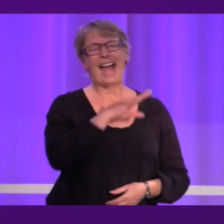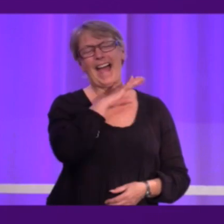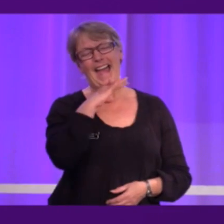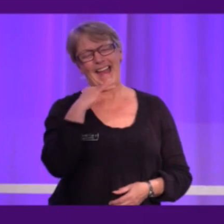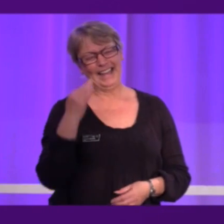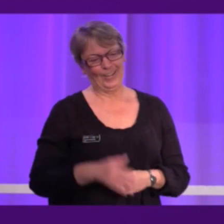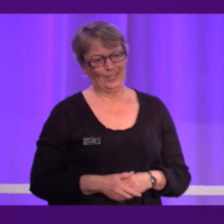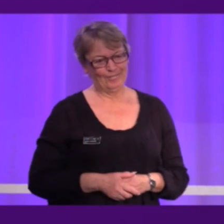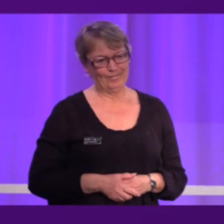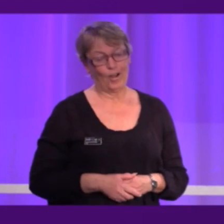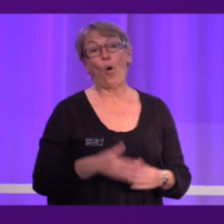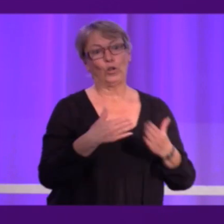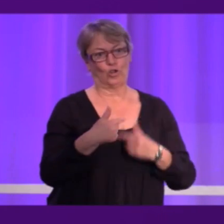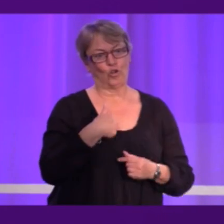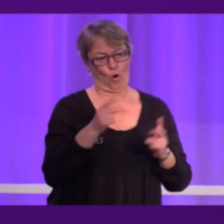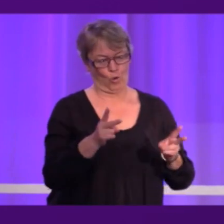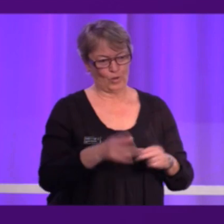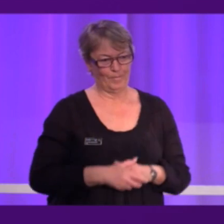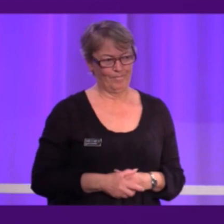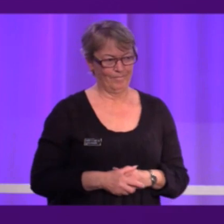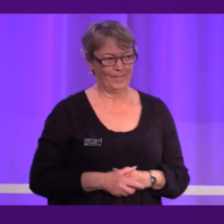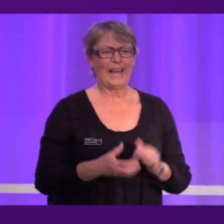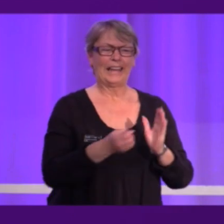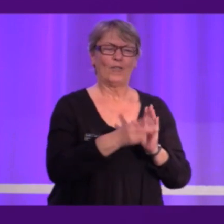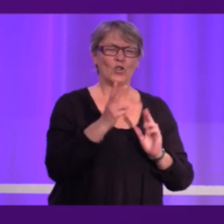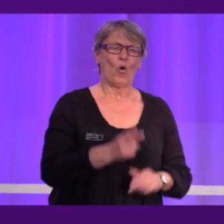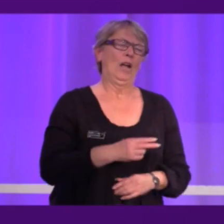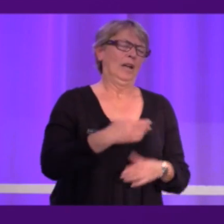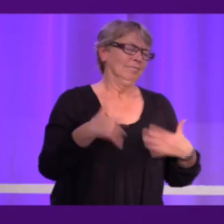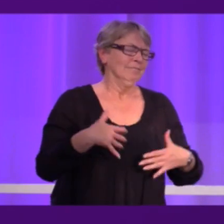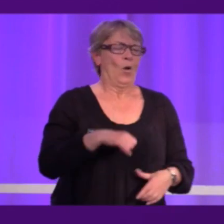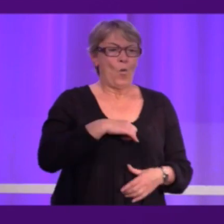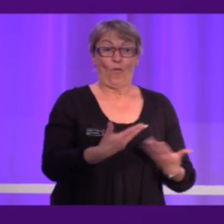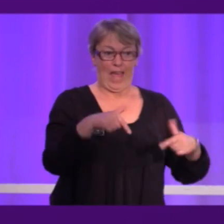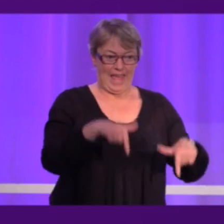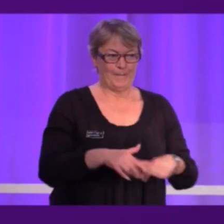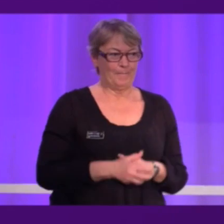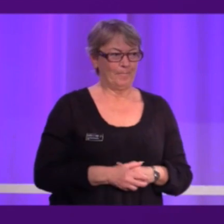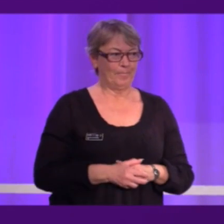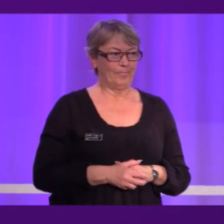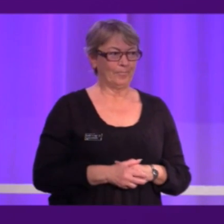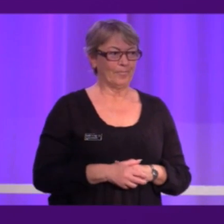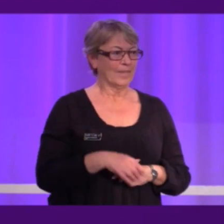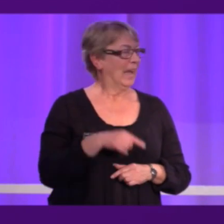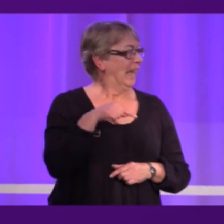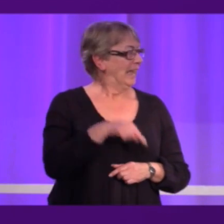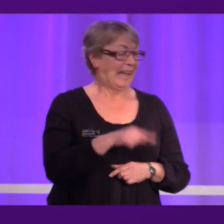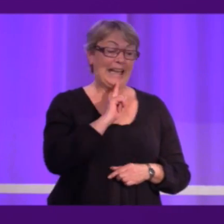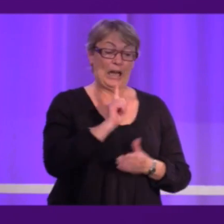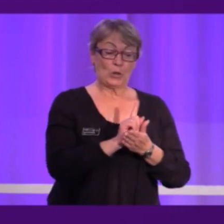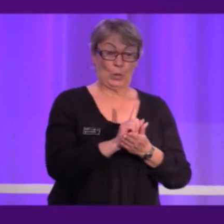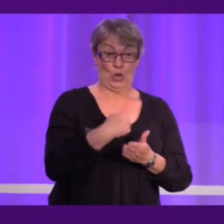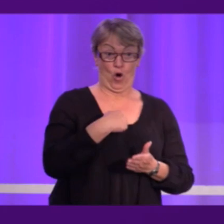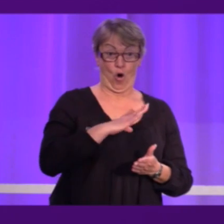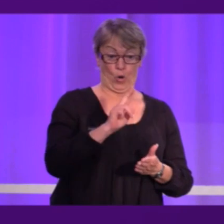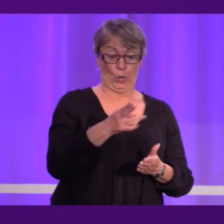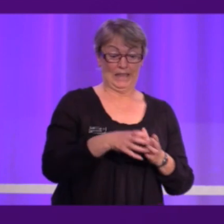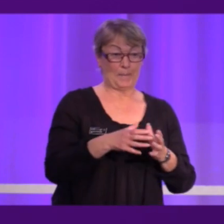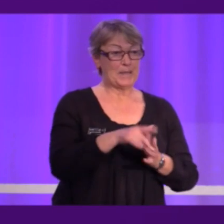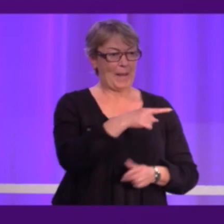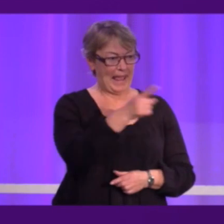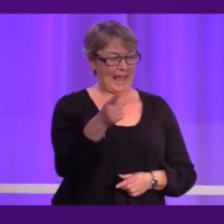Härligt, och det gör ju jag också. Det är därför det är så himla roligt att få vara här. Den här lilla stunden som jag har tillsammans med er nu, då